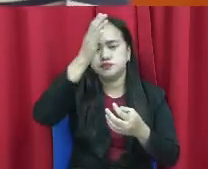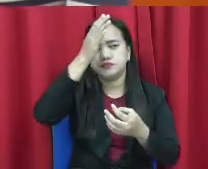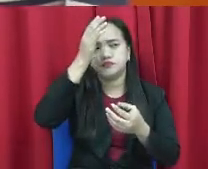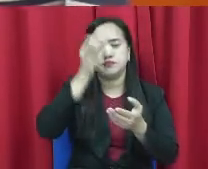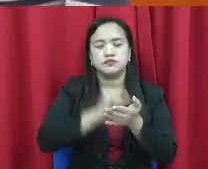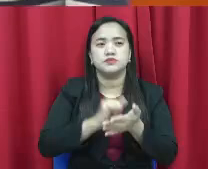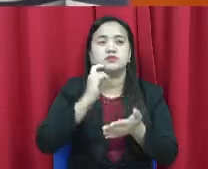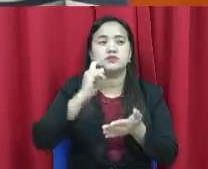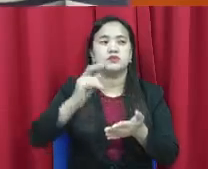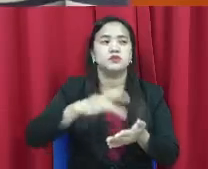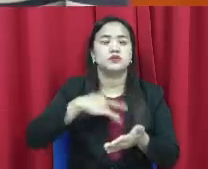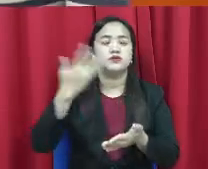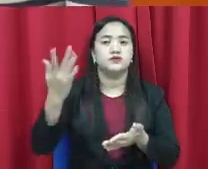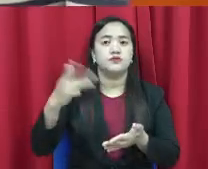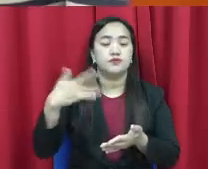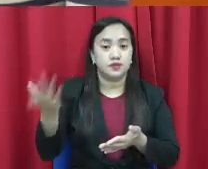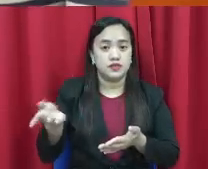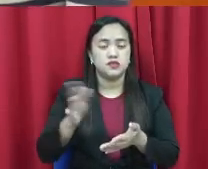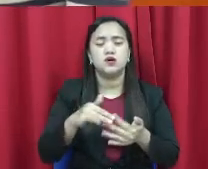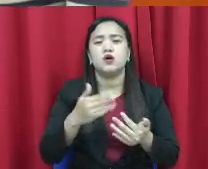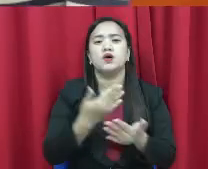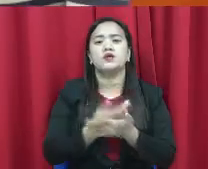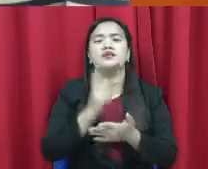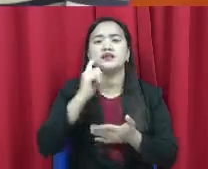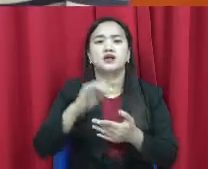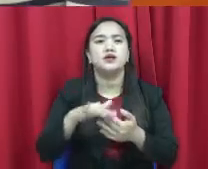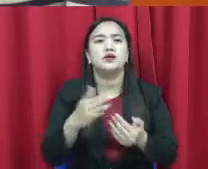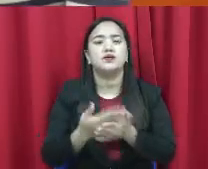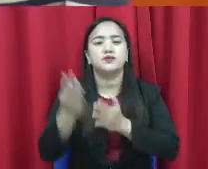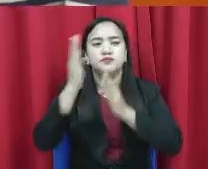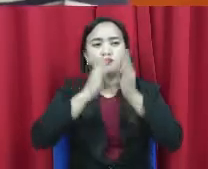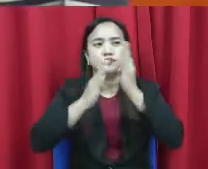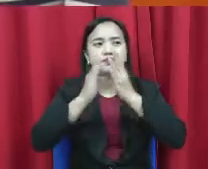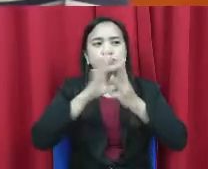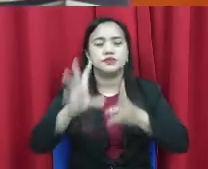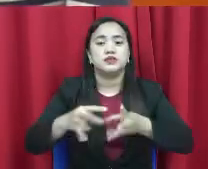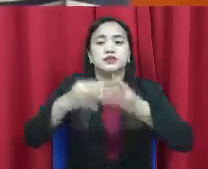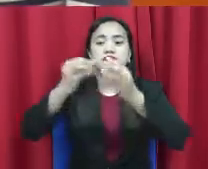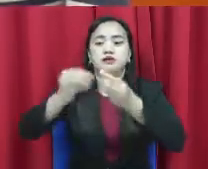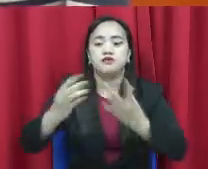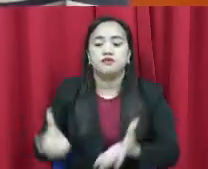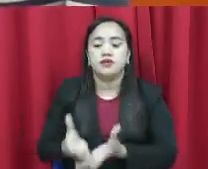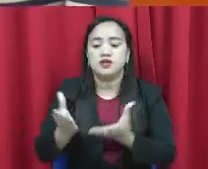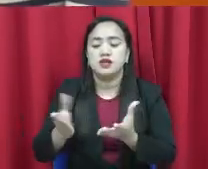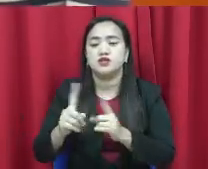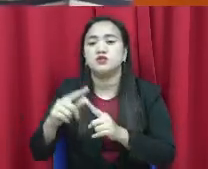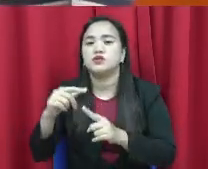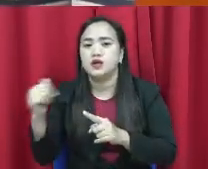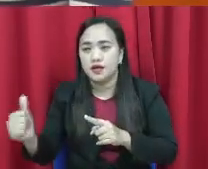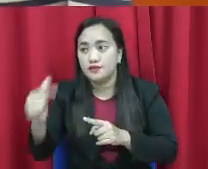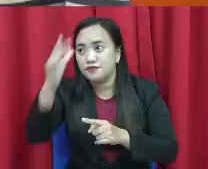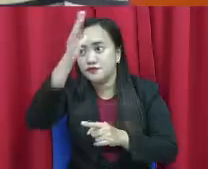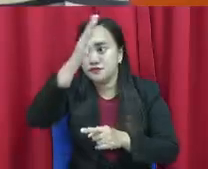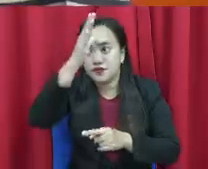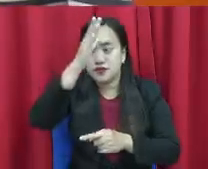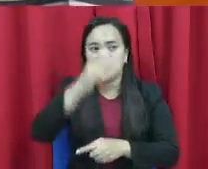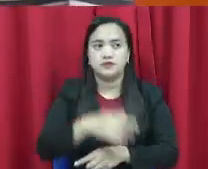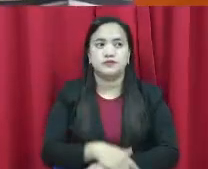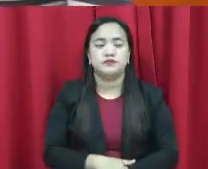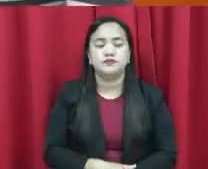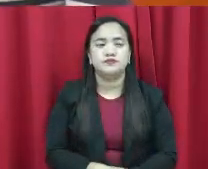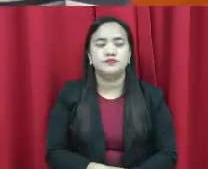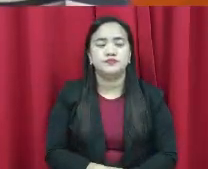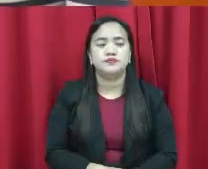damdamin ng kanilang problema at nag nagbigay ng encouragement sa iba o Kasi sabi nga ni